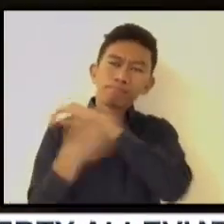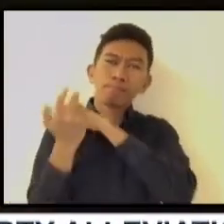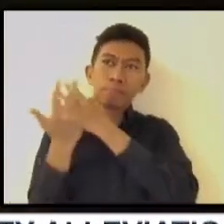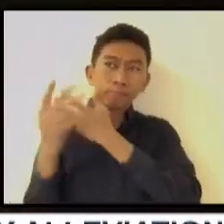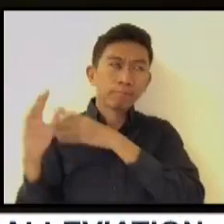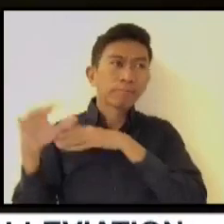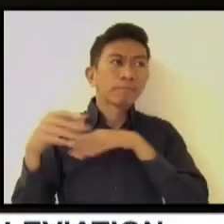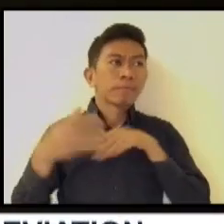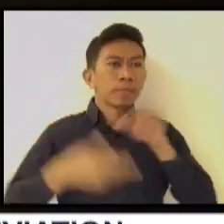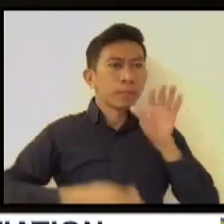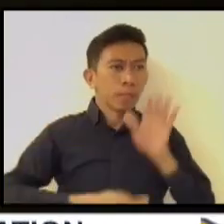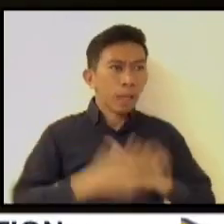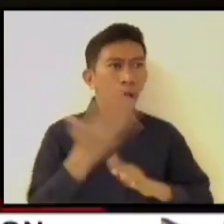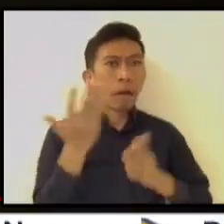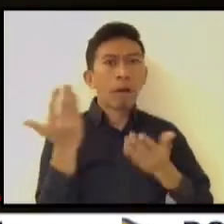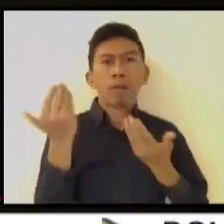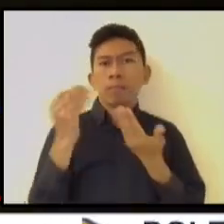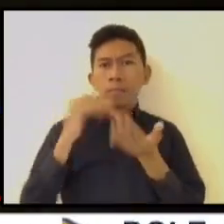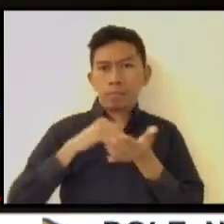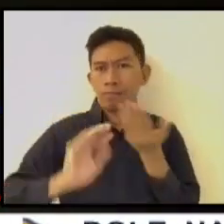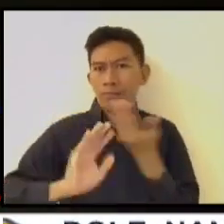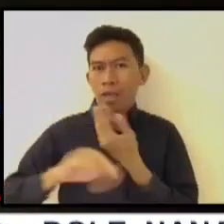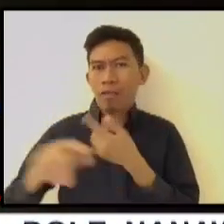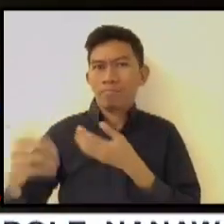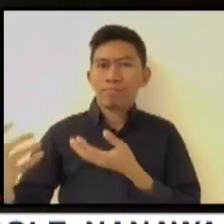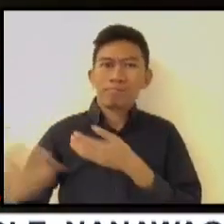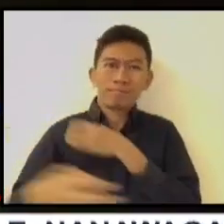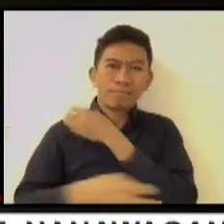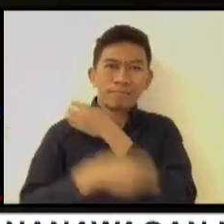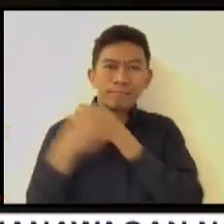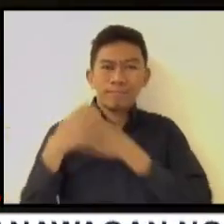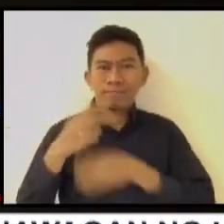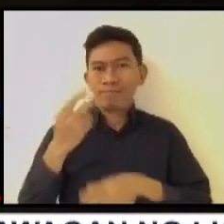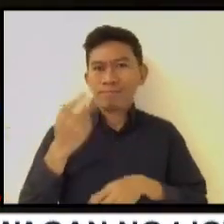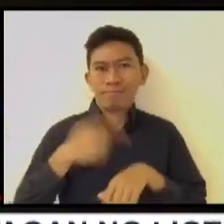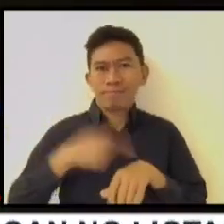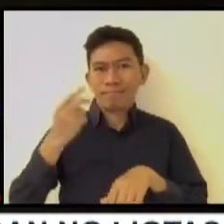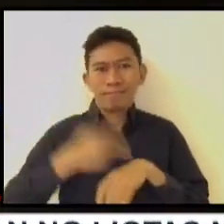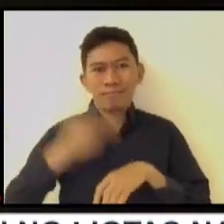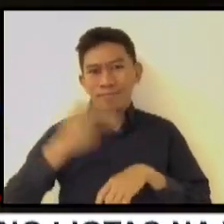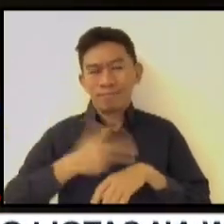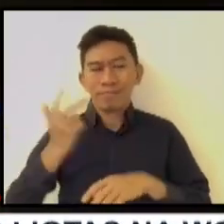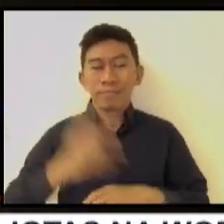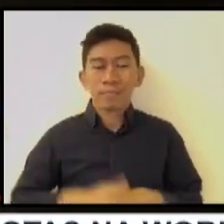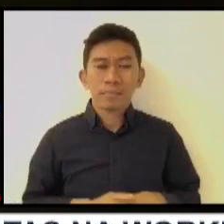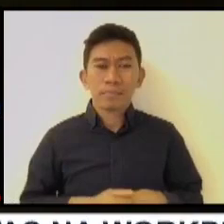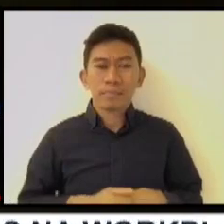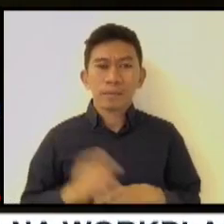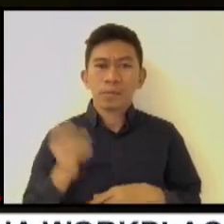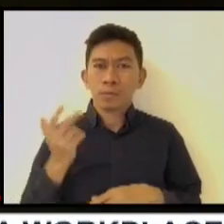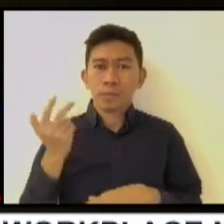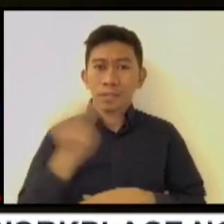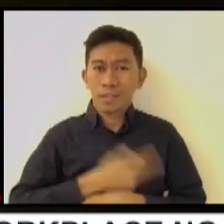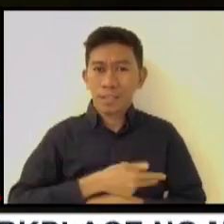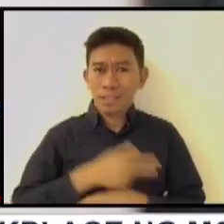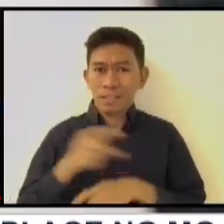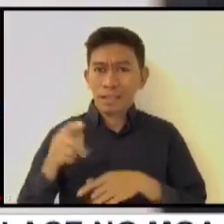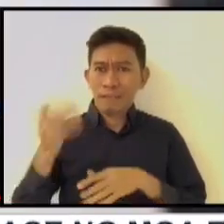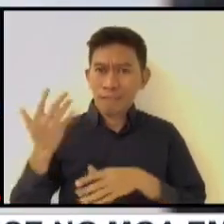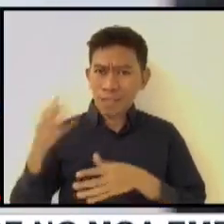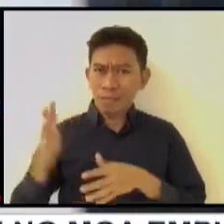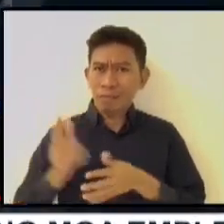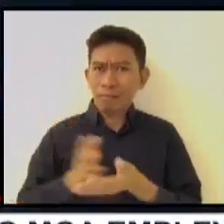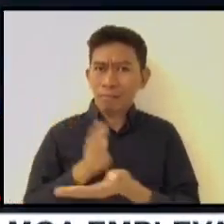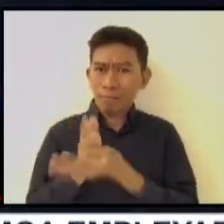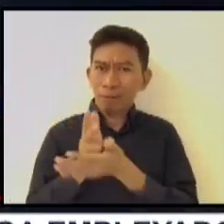Ayon sa may-ari ng sasakyan, 3 araw nang nakaparada sa lugar ang kanyang sasakyan. Wala umano silang mapaglagyan ng